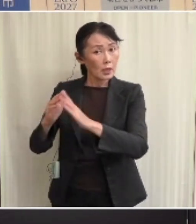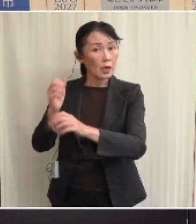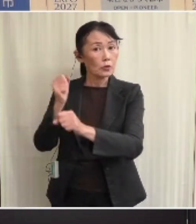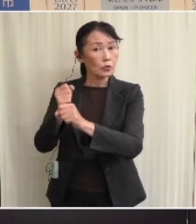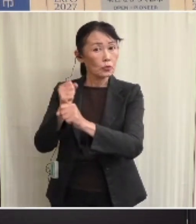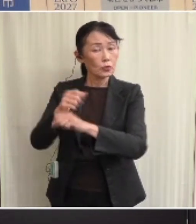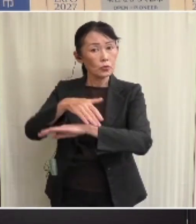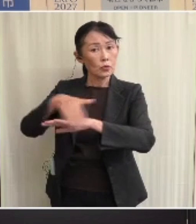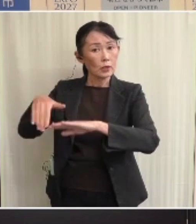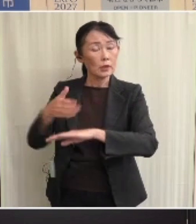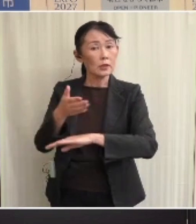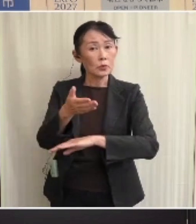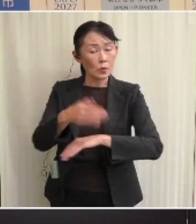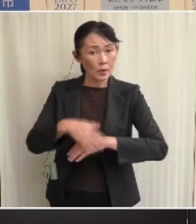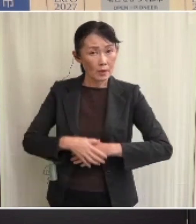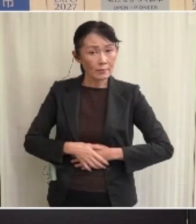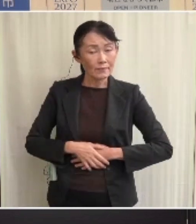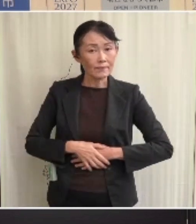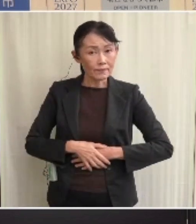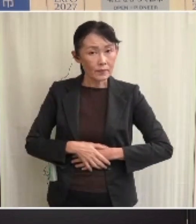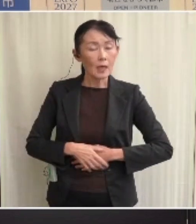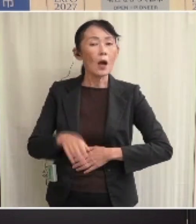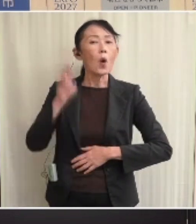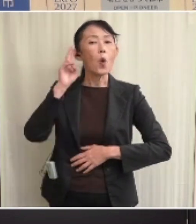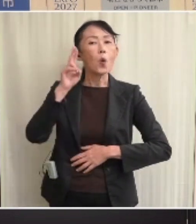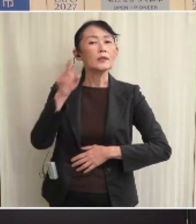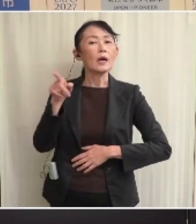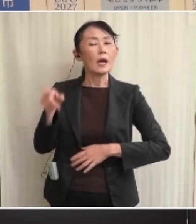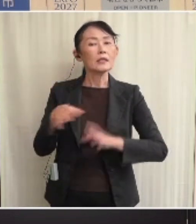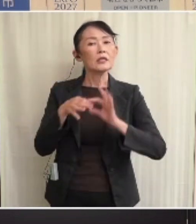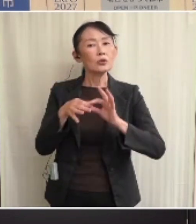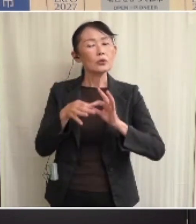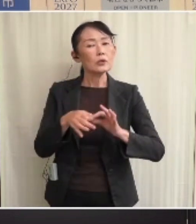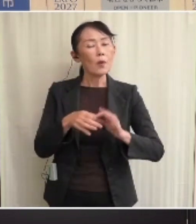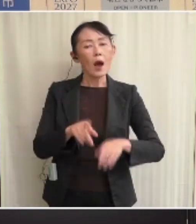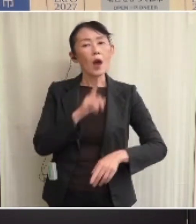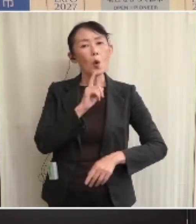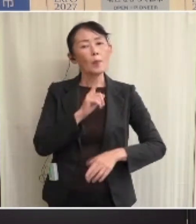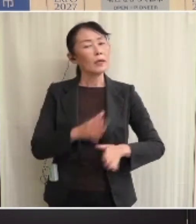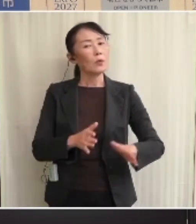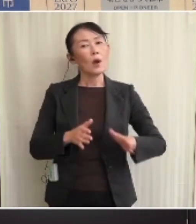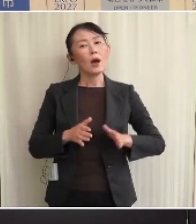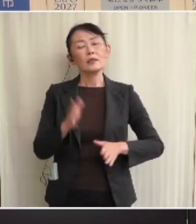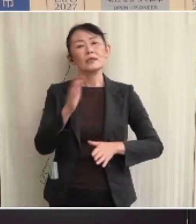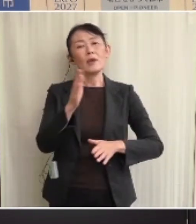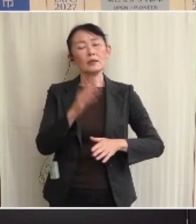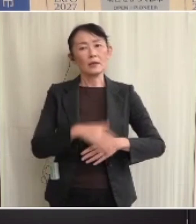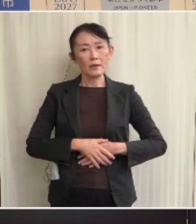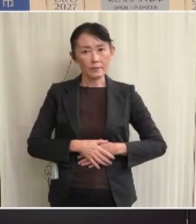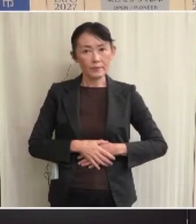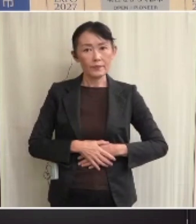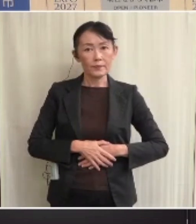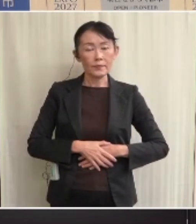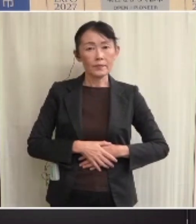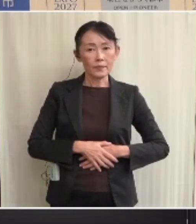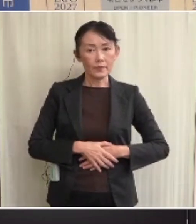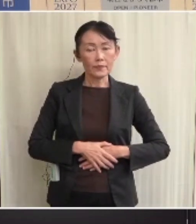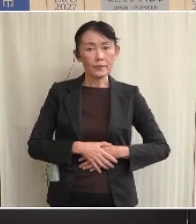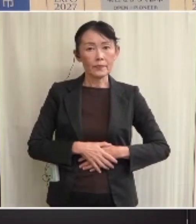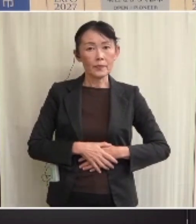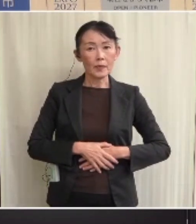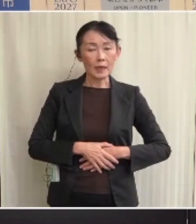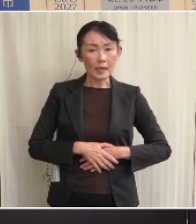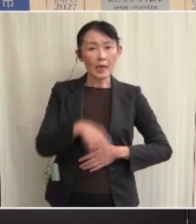してはコメントする立場にありませんので控えさせていただきます。27年の万博、国際園芸博覧会